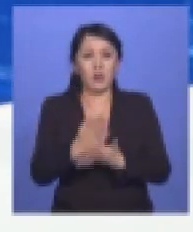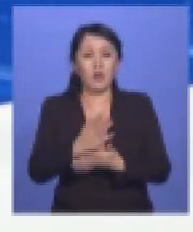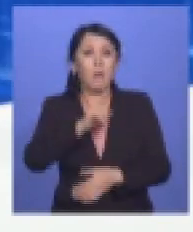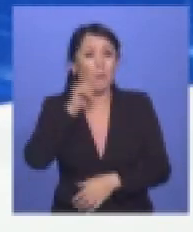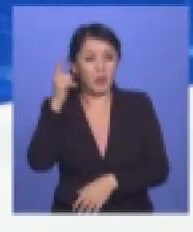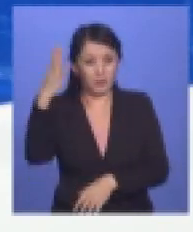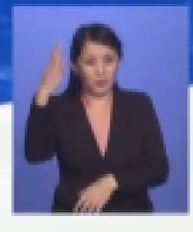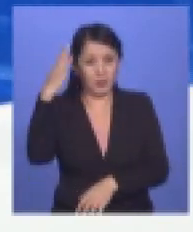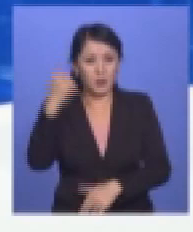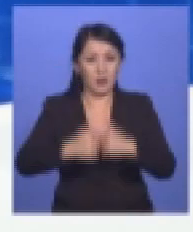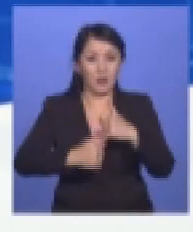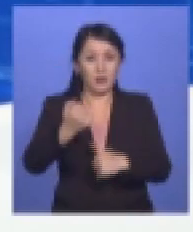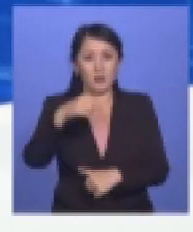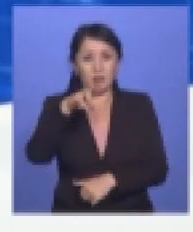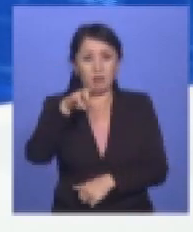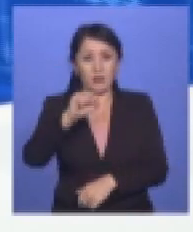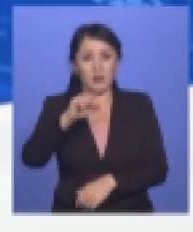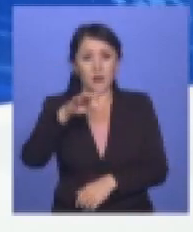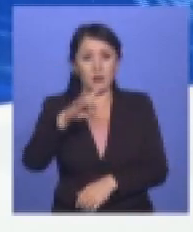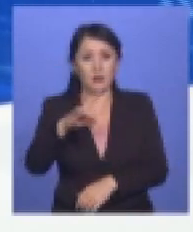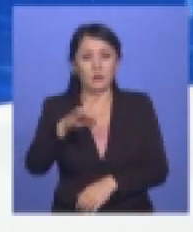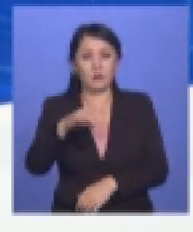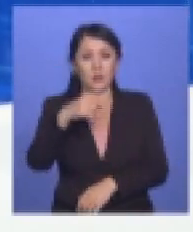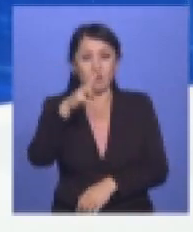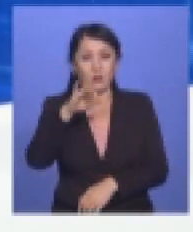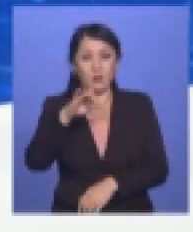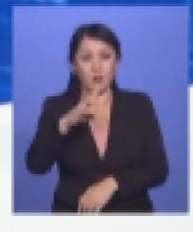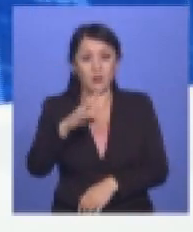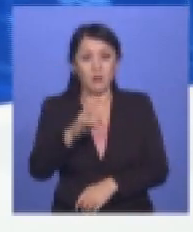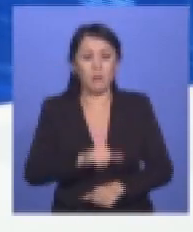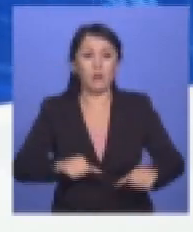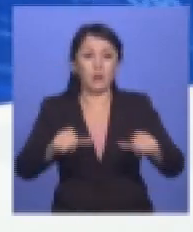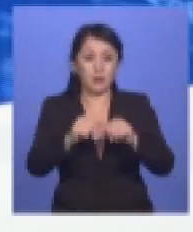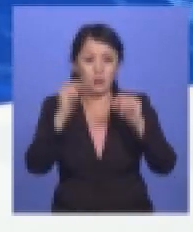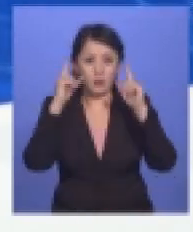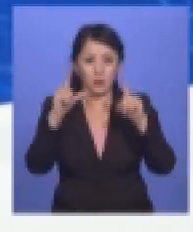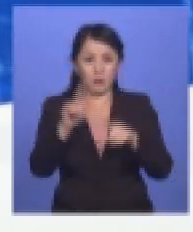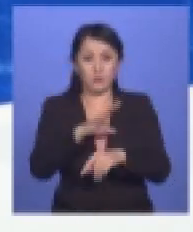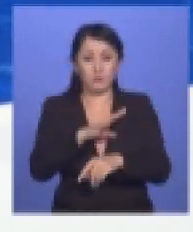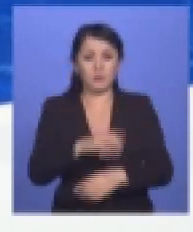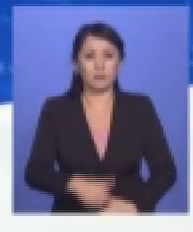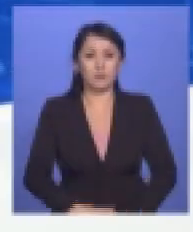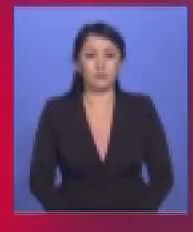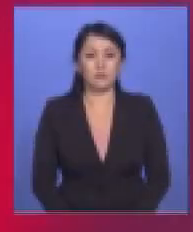бар. Жас талант байқауда Лара Фабианның жүттем әнін орындап, қазылар алқасын тамсандырды.